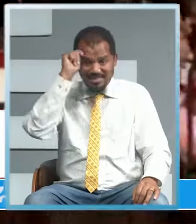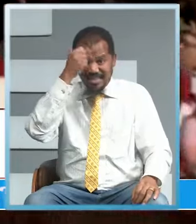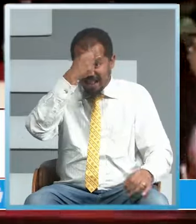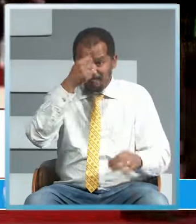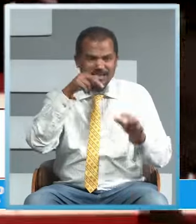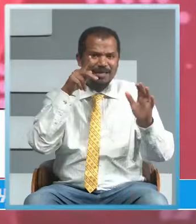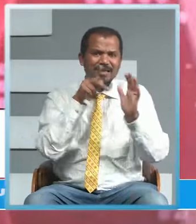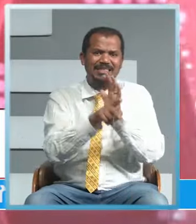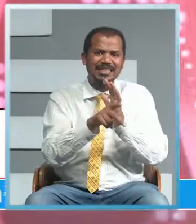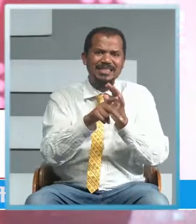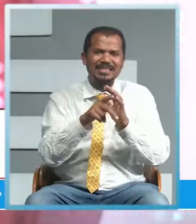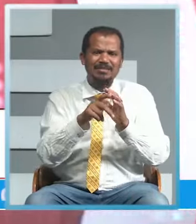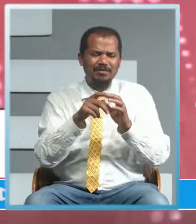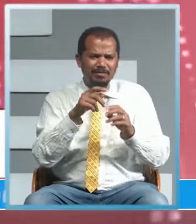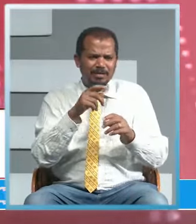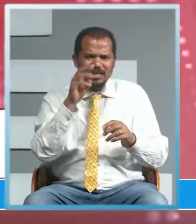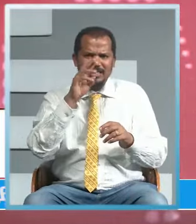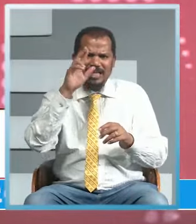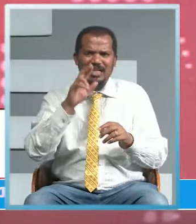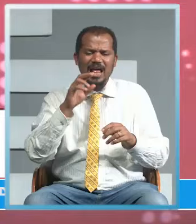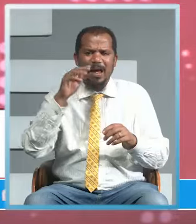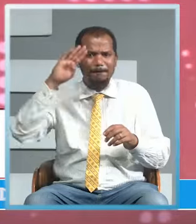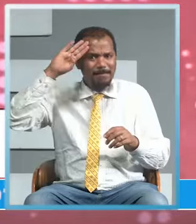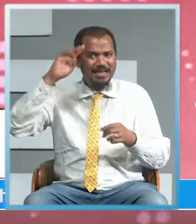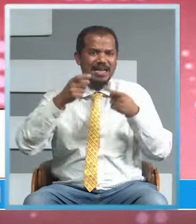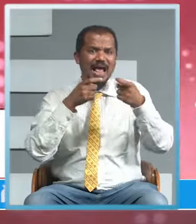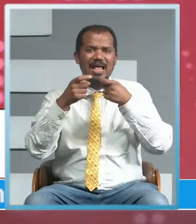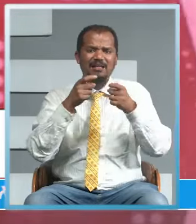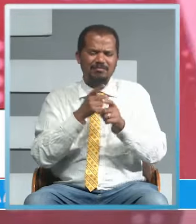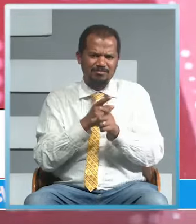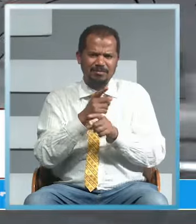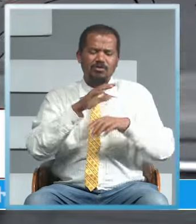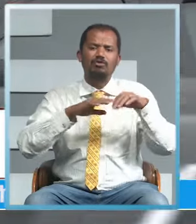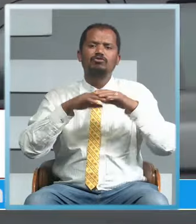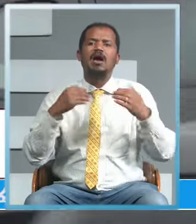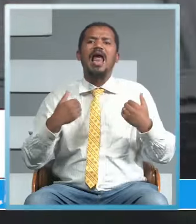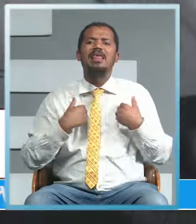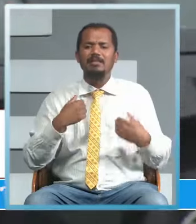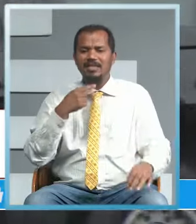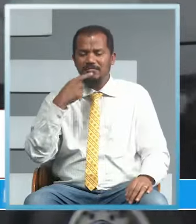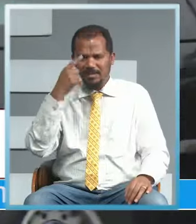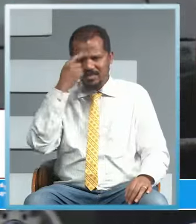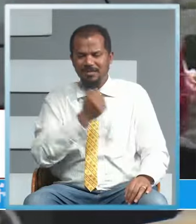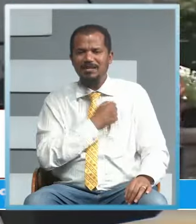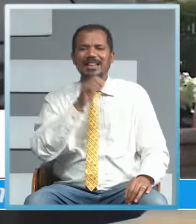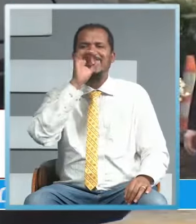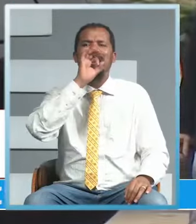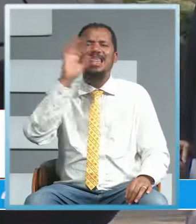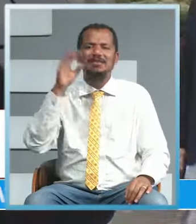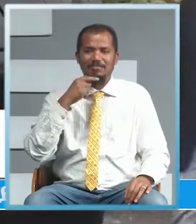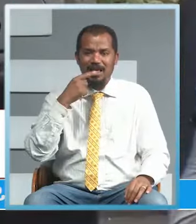ይታወቃል። ዶናልድ ትራምፕን ለመግደል በተጠነሰሰው ሴራ የባይደን አስተዳደር በቀጥታ እጁ አለበት የሚል